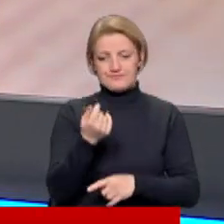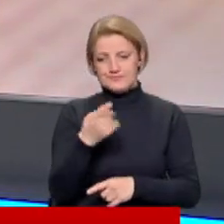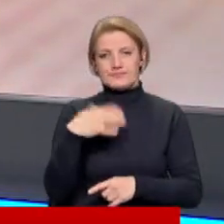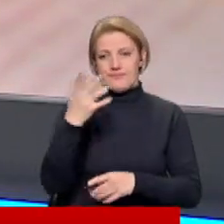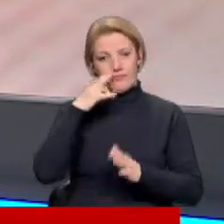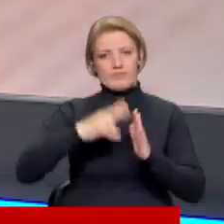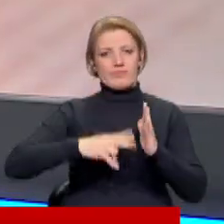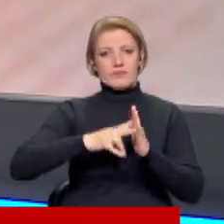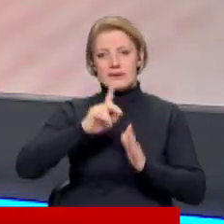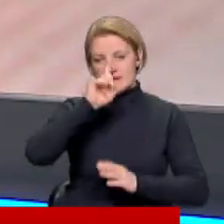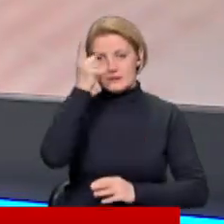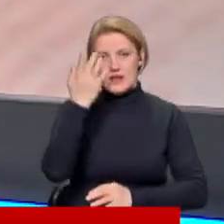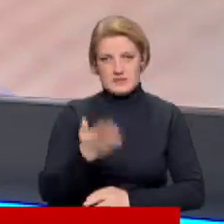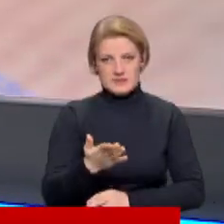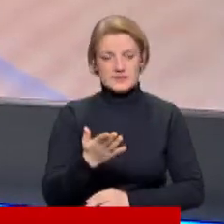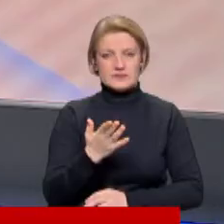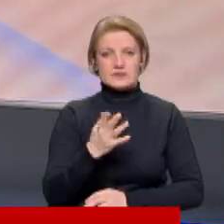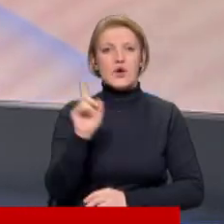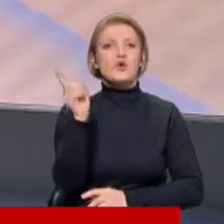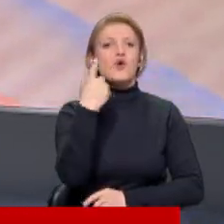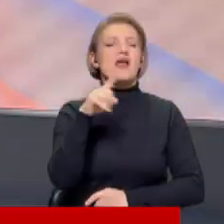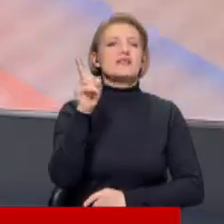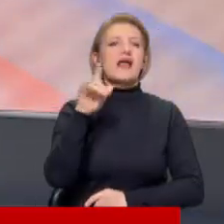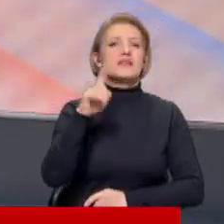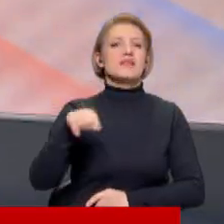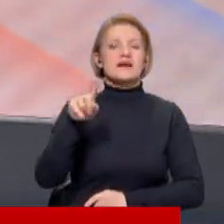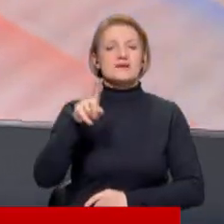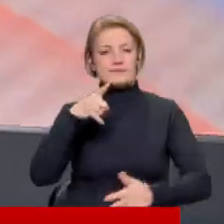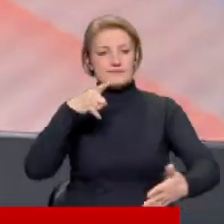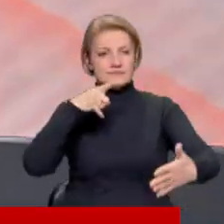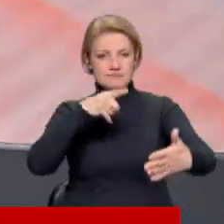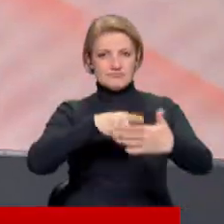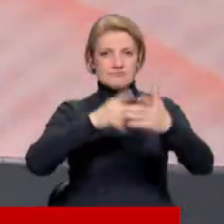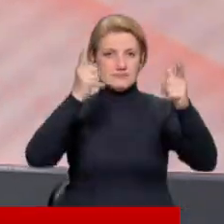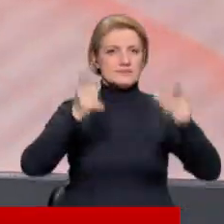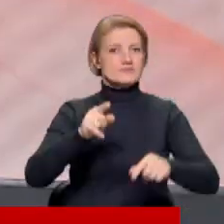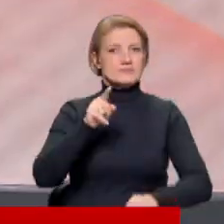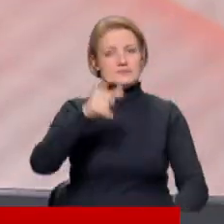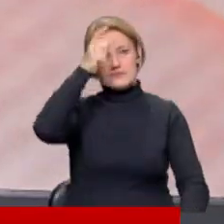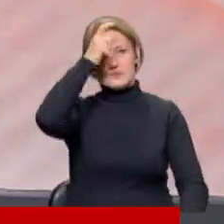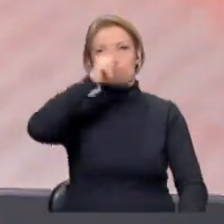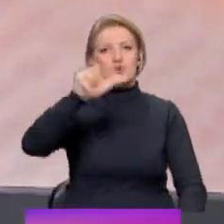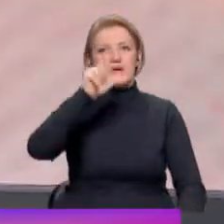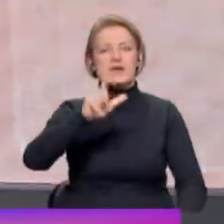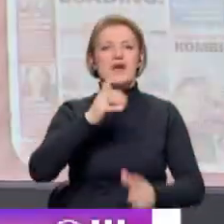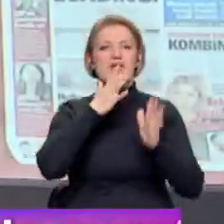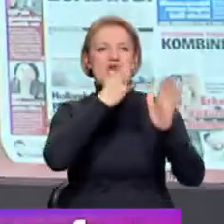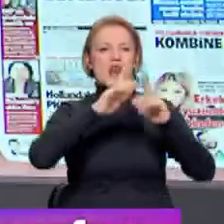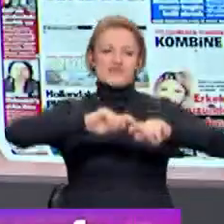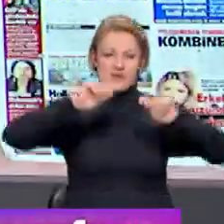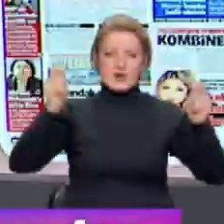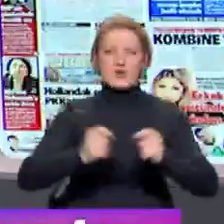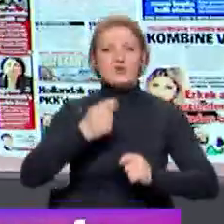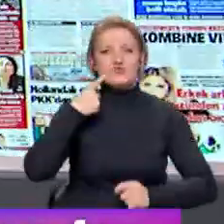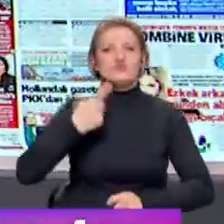okuyayım bu haberi yalnız yönetenlerin odaklanmış olduğu yer Türkiye'nin ihracat rekoru